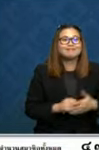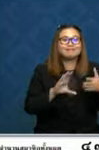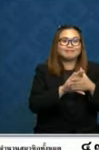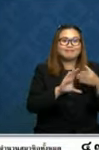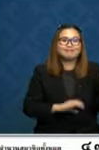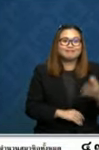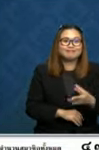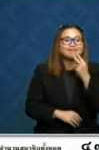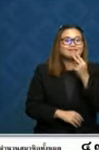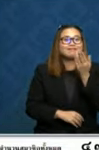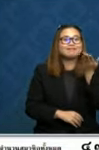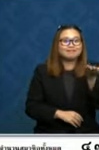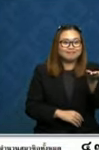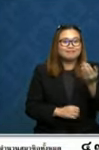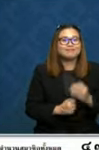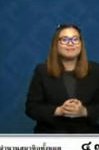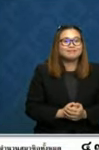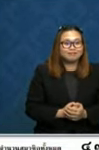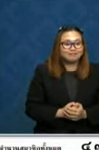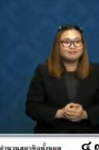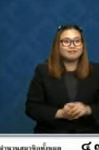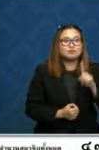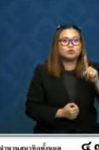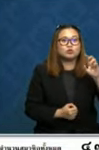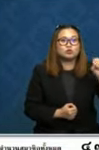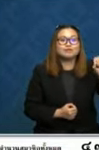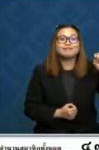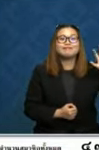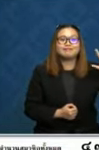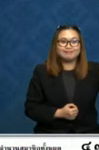ค่ะ103ฉบับนะคะ